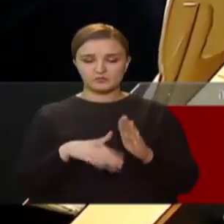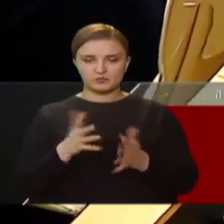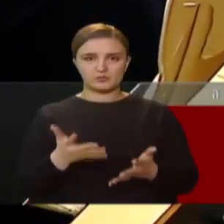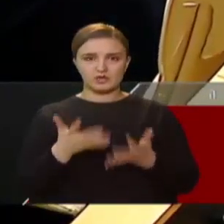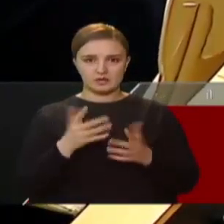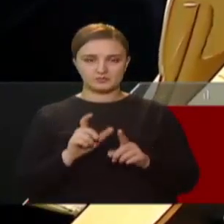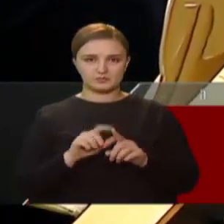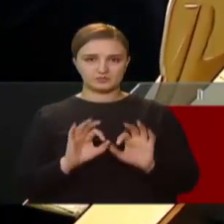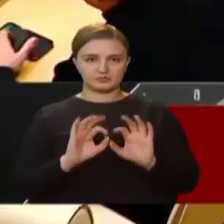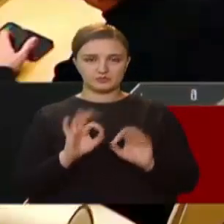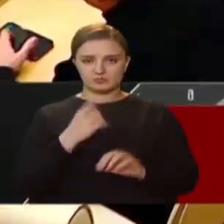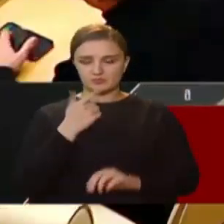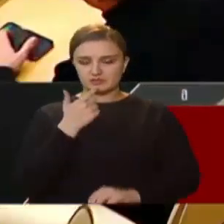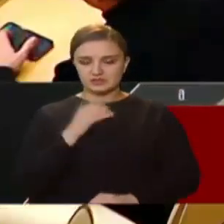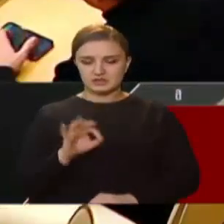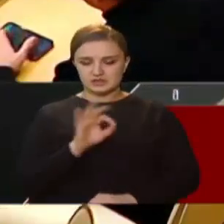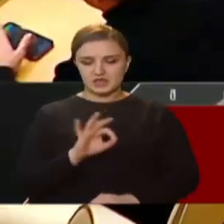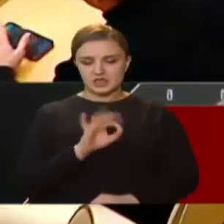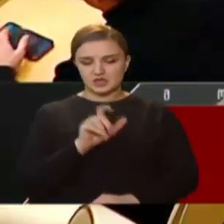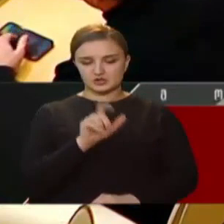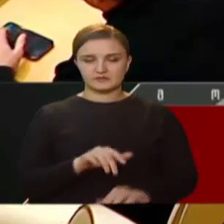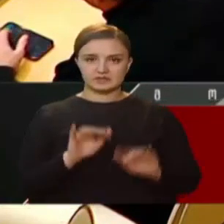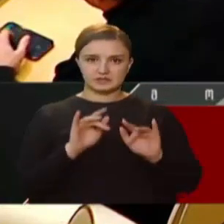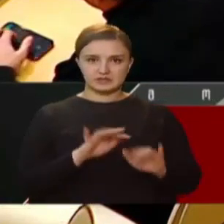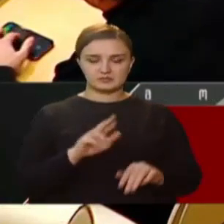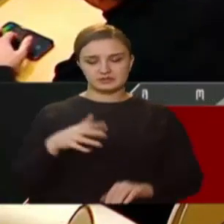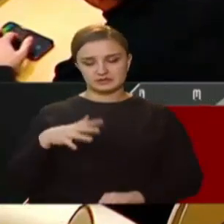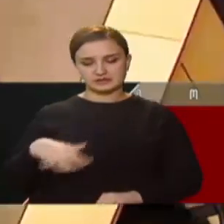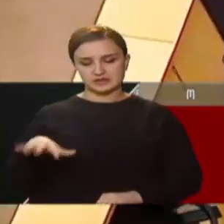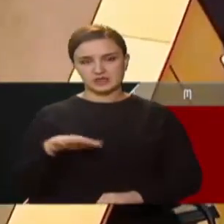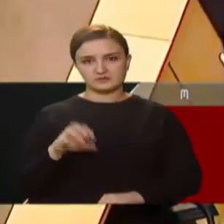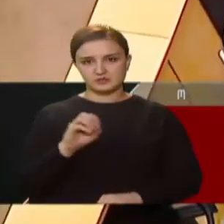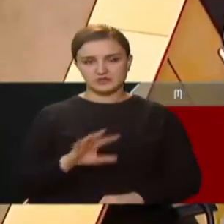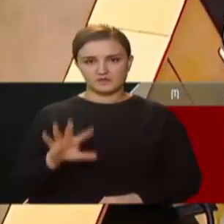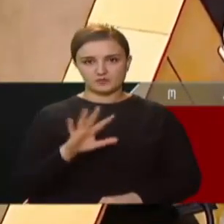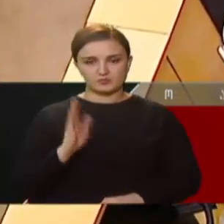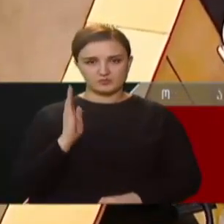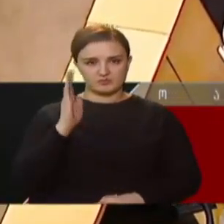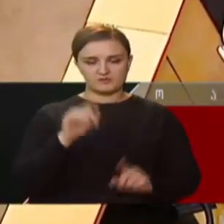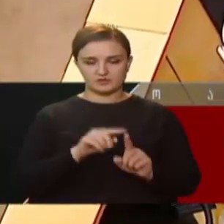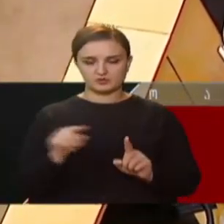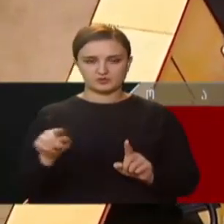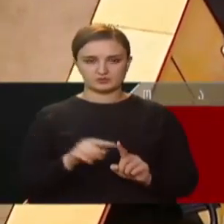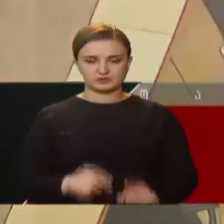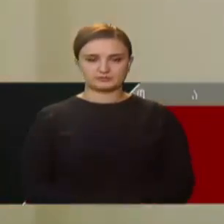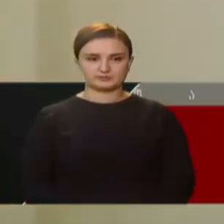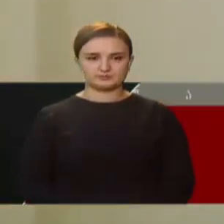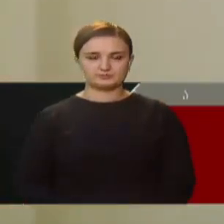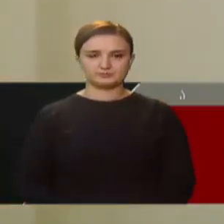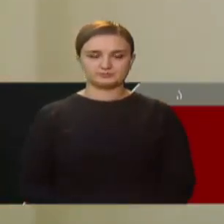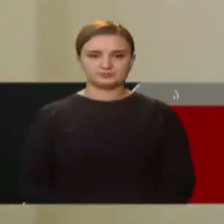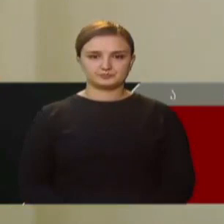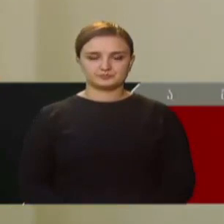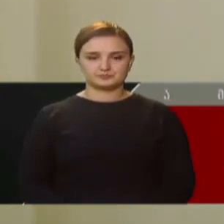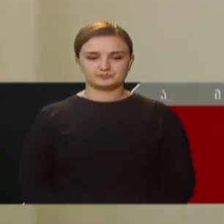მკაფიოდ სვამენტოლობის ნიშანს მიხეილ სააკაშვილის საქმესა და საქართველოს ევროპულ მომავალს შორის. Ქვეყანაში სადაც არის პოლიტიკური დევნა,